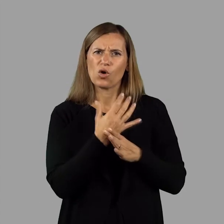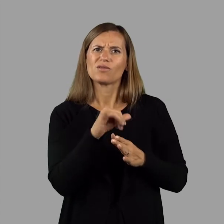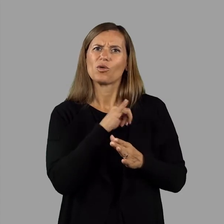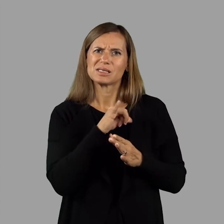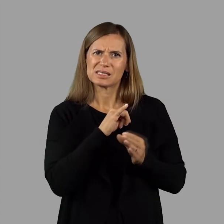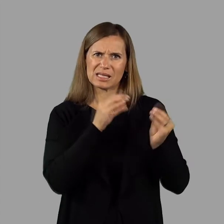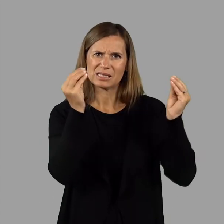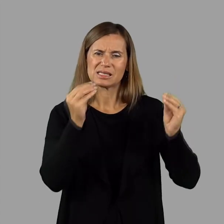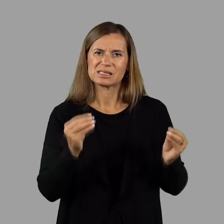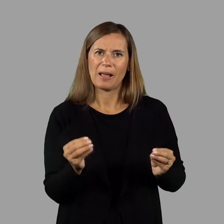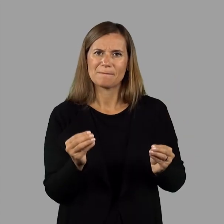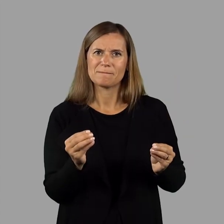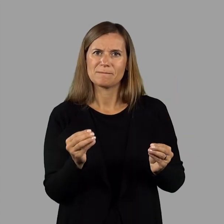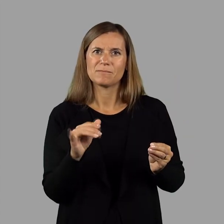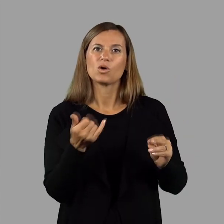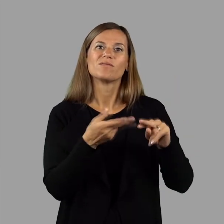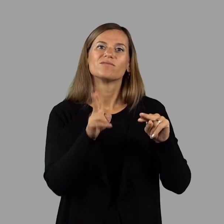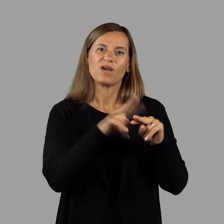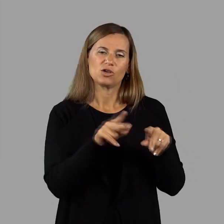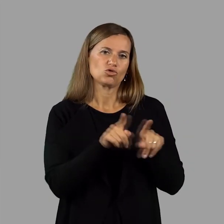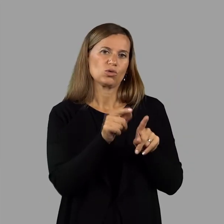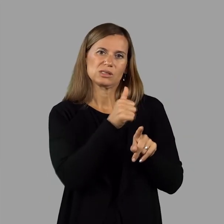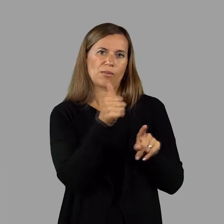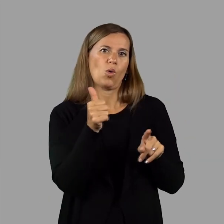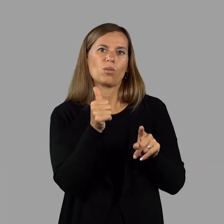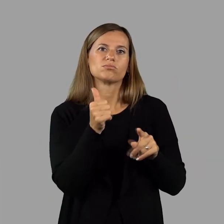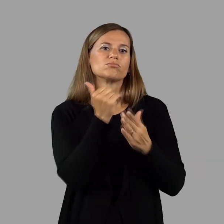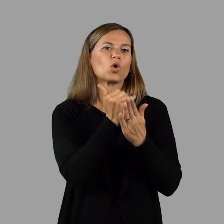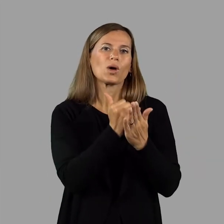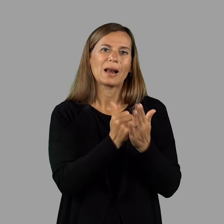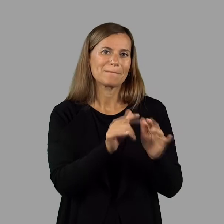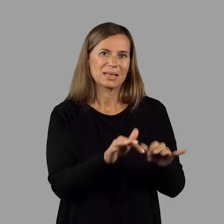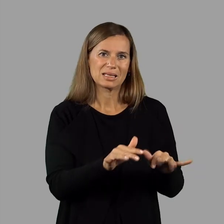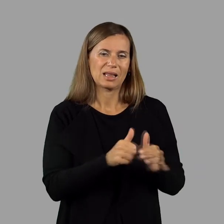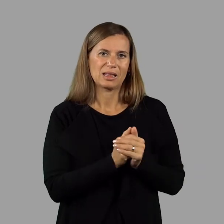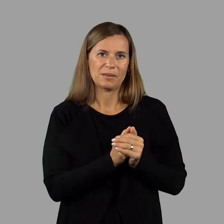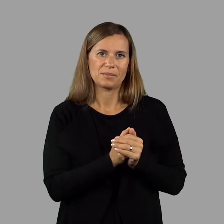Razvoj informacijskih sistemov je več kot le programiranje.